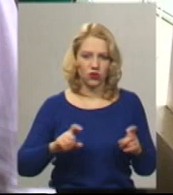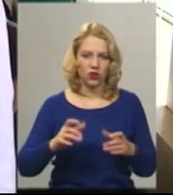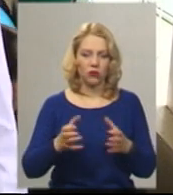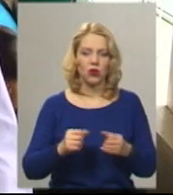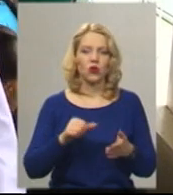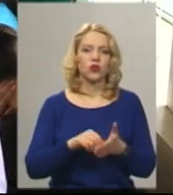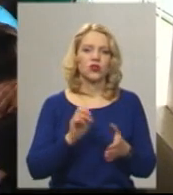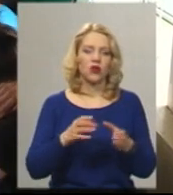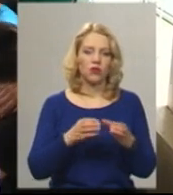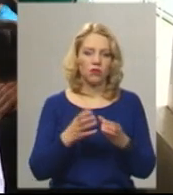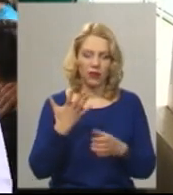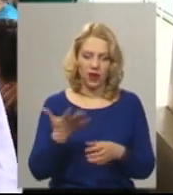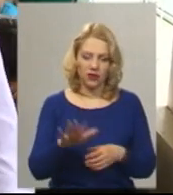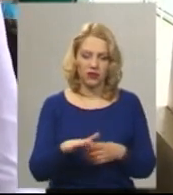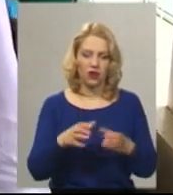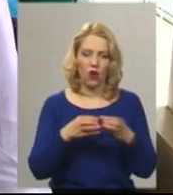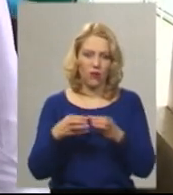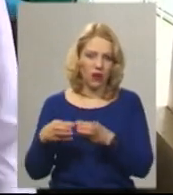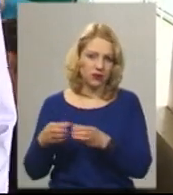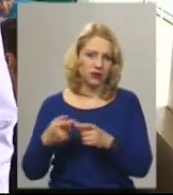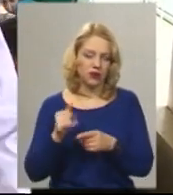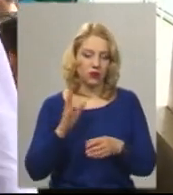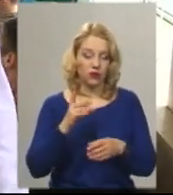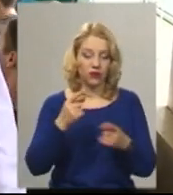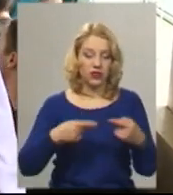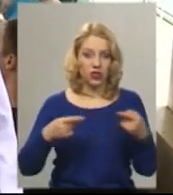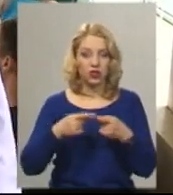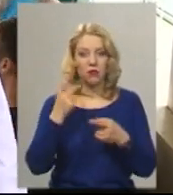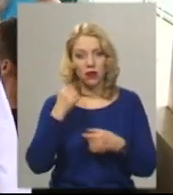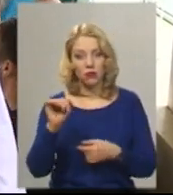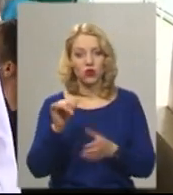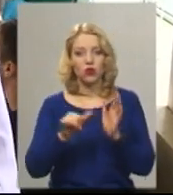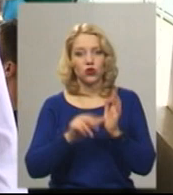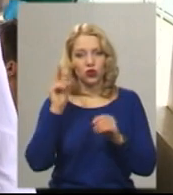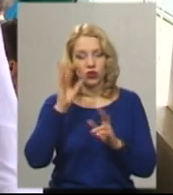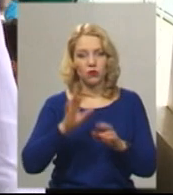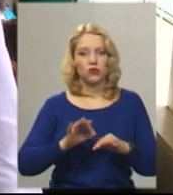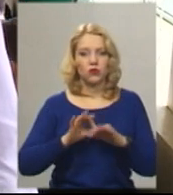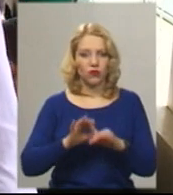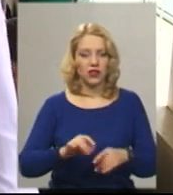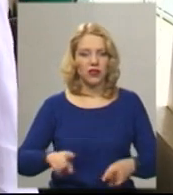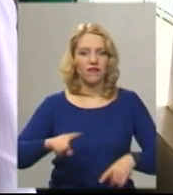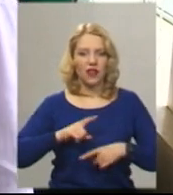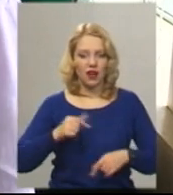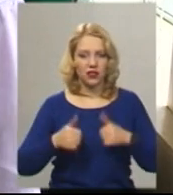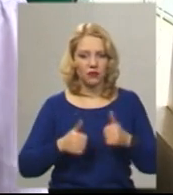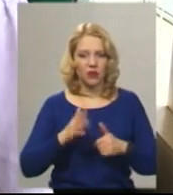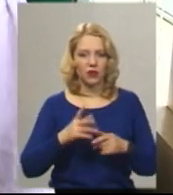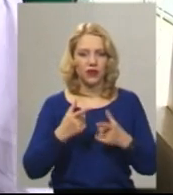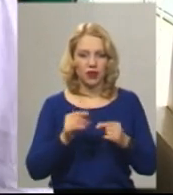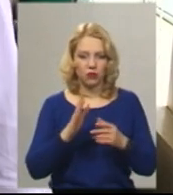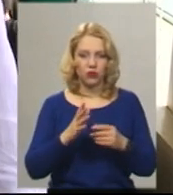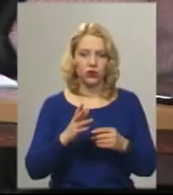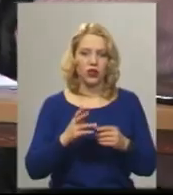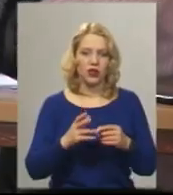5 команд. Серед них визначаємо переможців і 6 числа будуть проведені фінальні змагання, де визначаться претенденти на